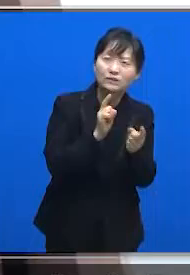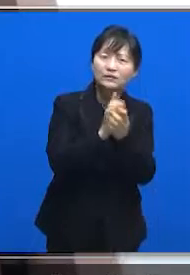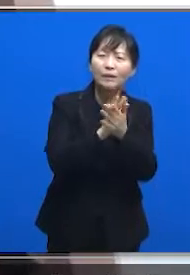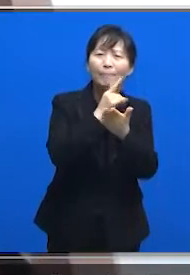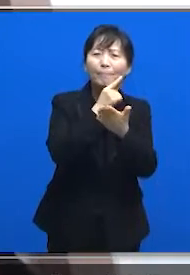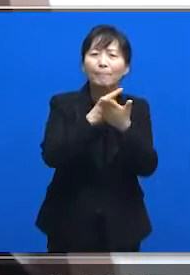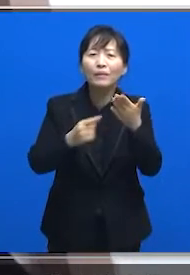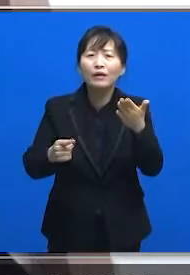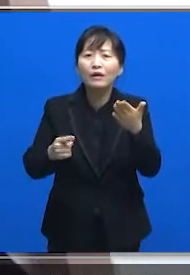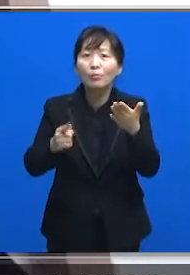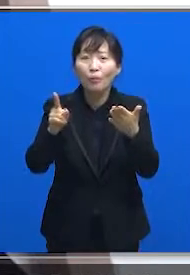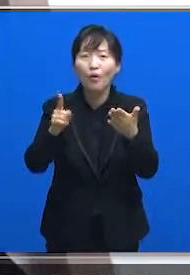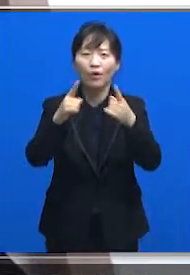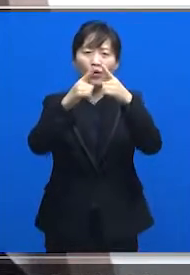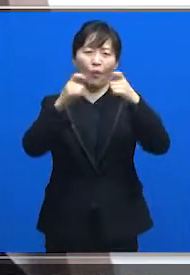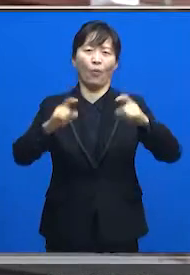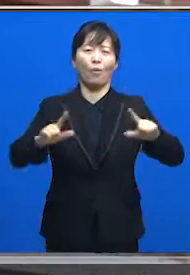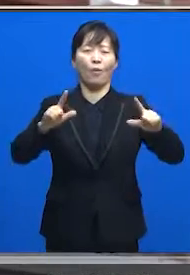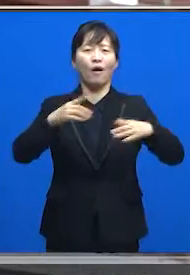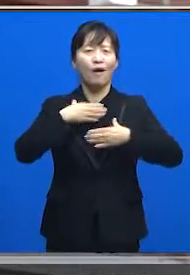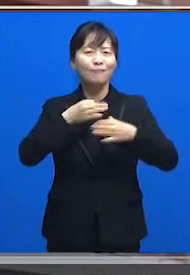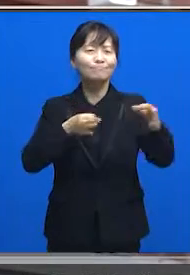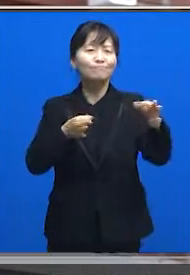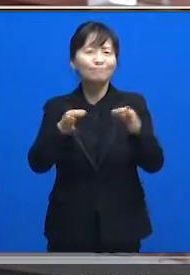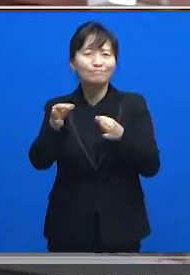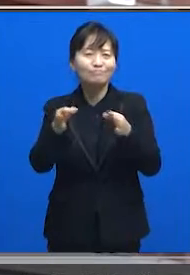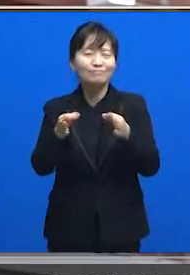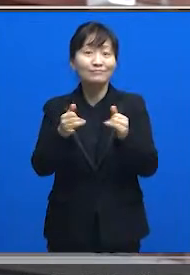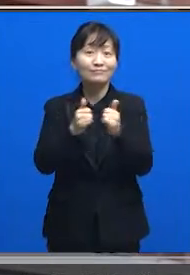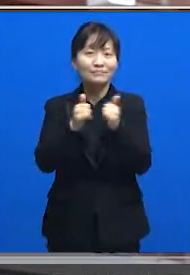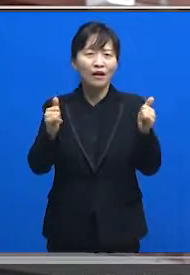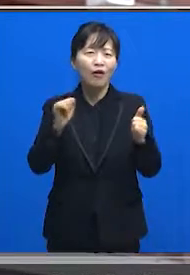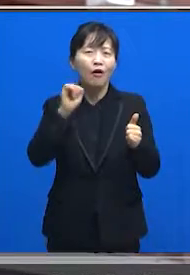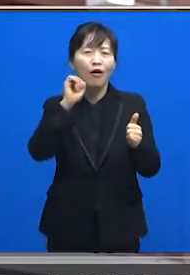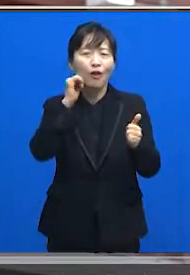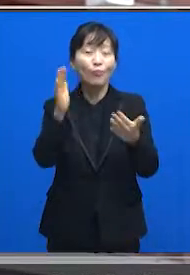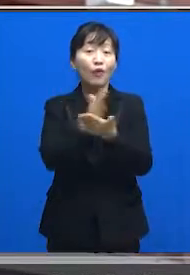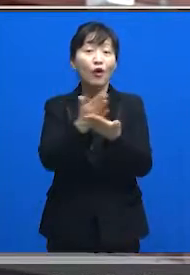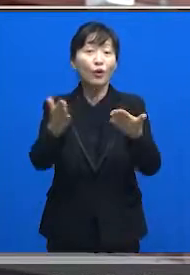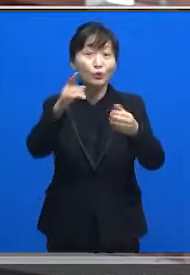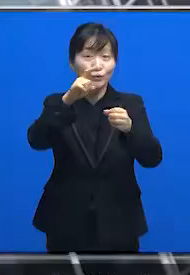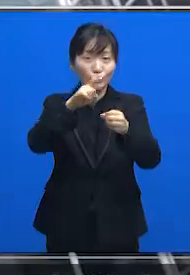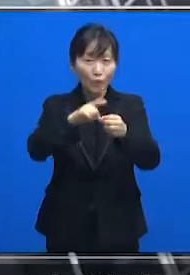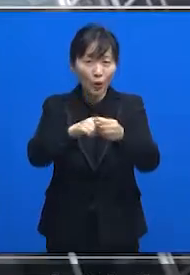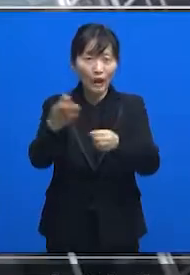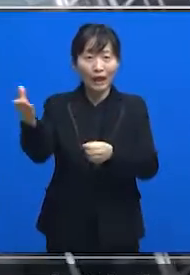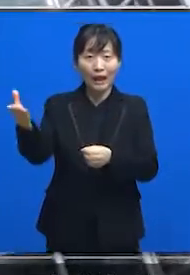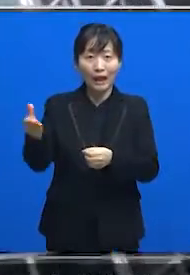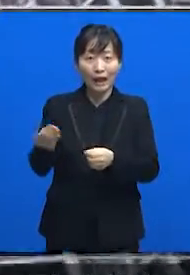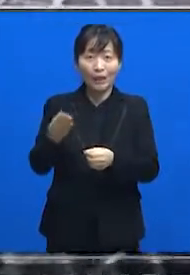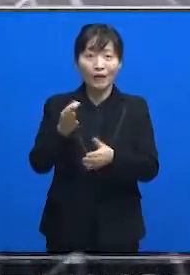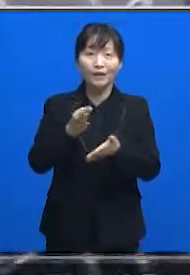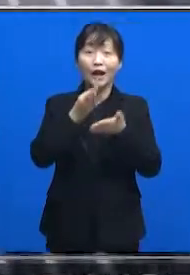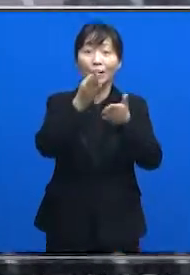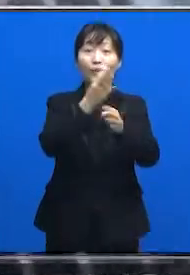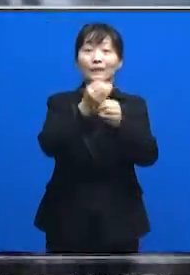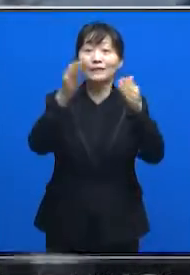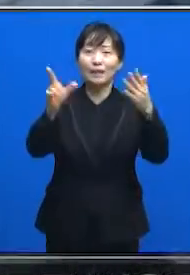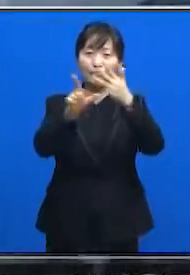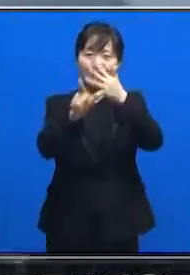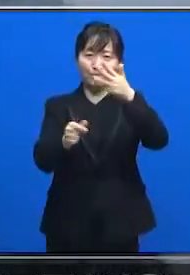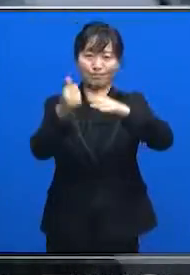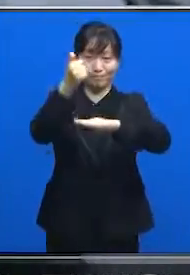위축 등 직접적인 피해를 겪고 있을 성 동안 심상과 입주자들의 어려움을 나누고자 임대로 납부기한을